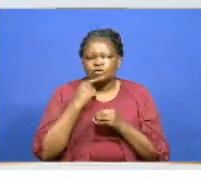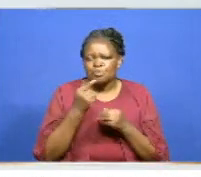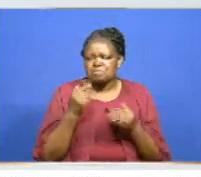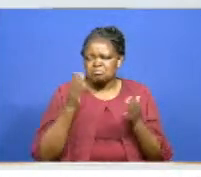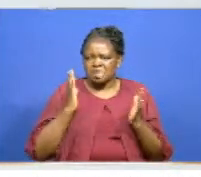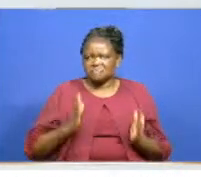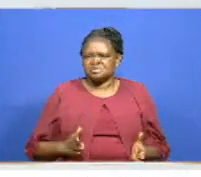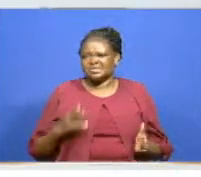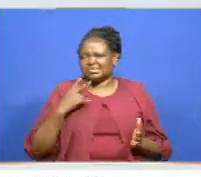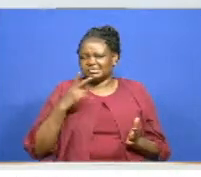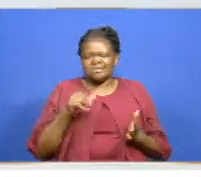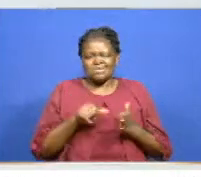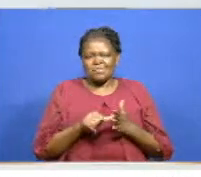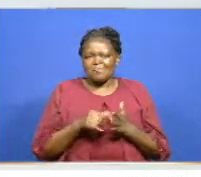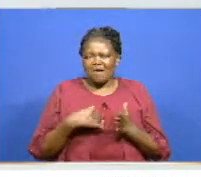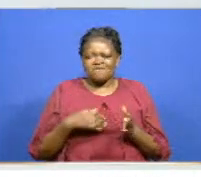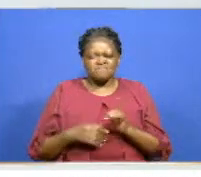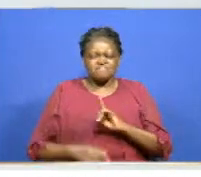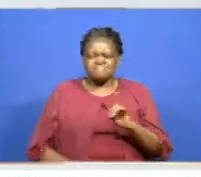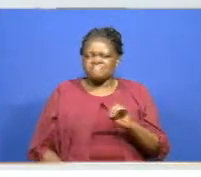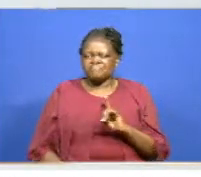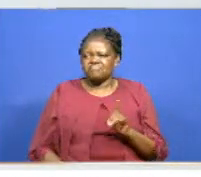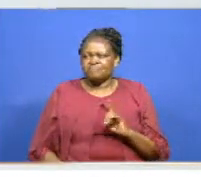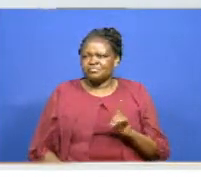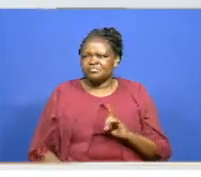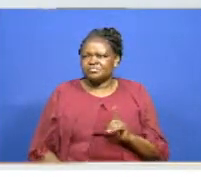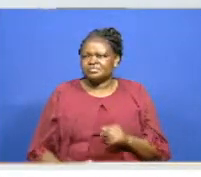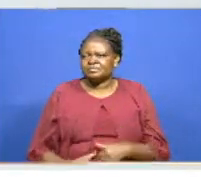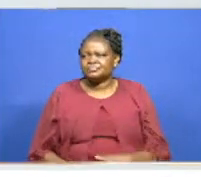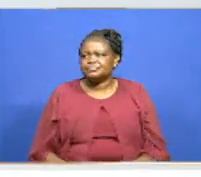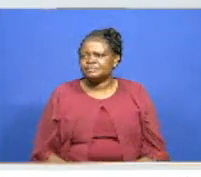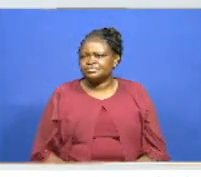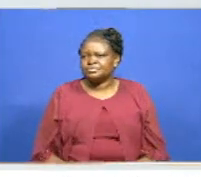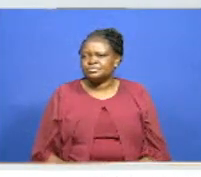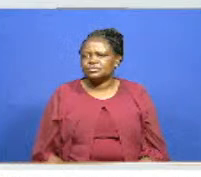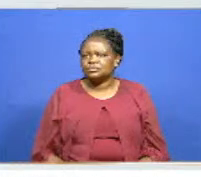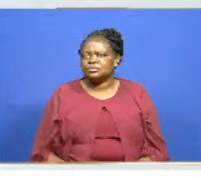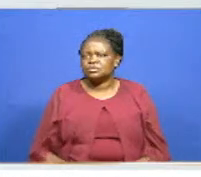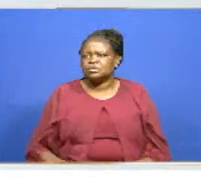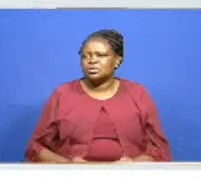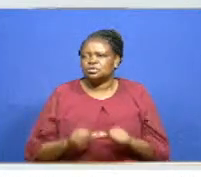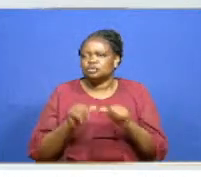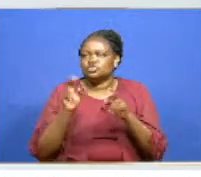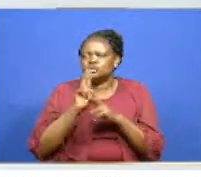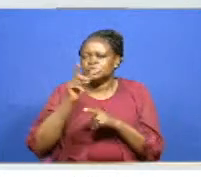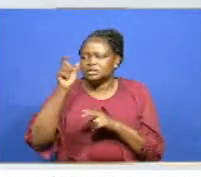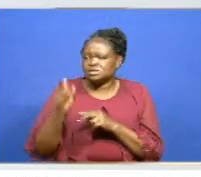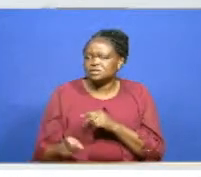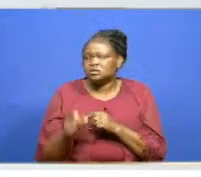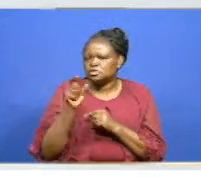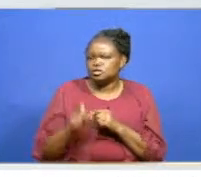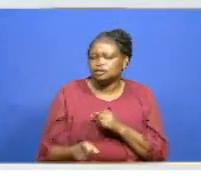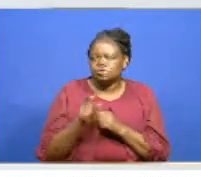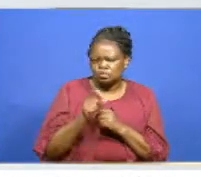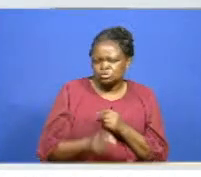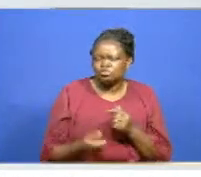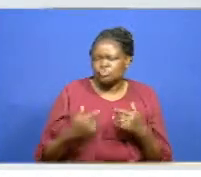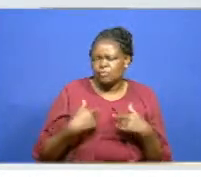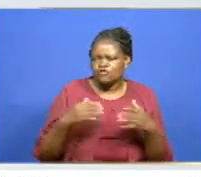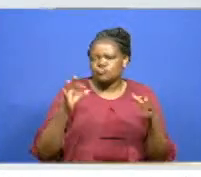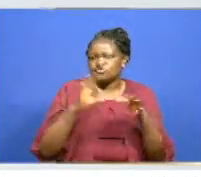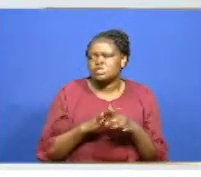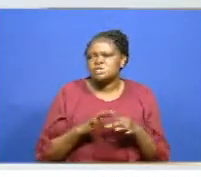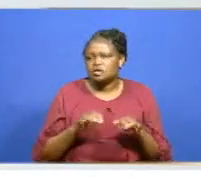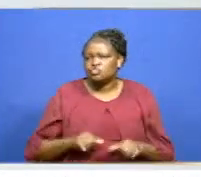mimi sioni ni kama tutaweza kuachana na mambo haya ya kutumia hizi regions ili kuweza kujileta pamoja ili